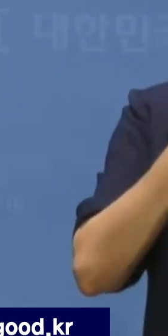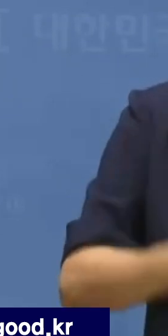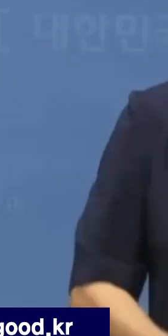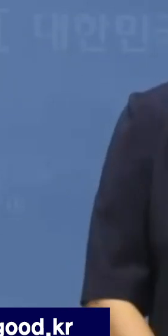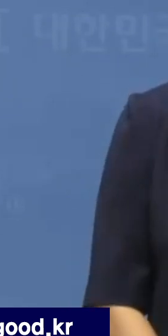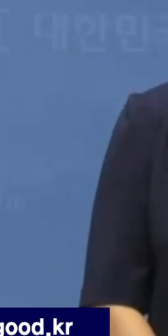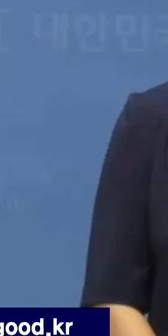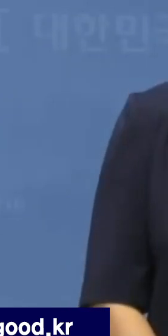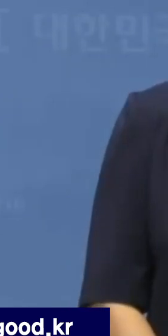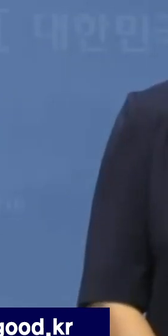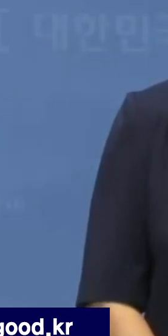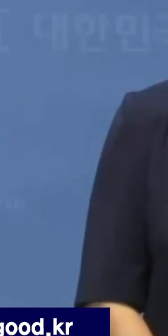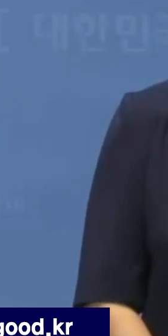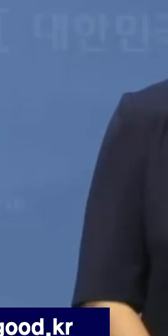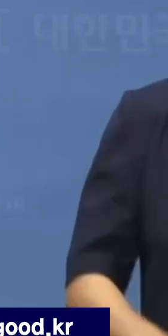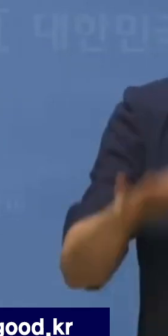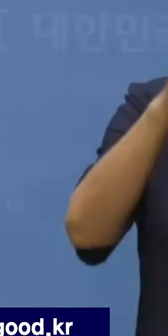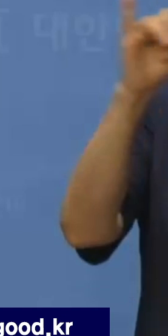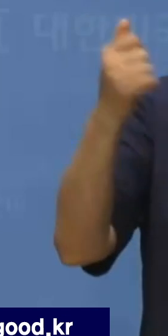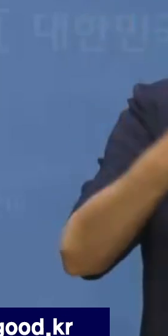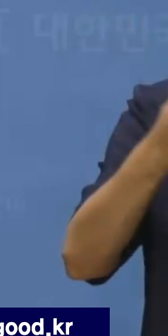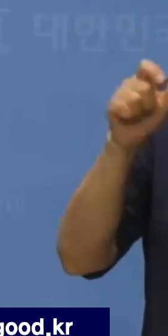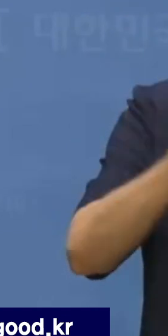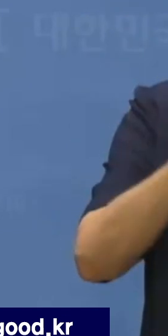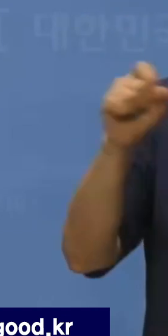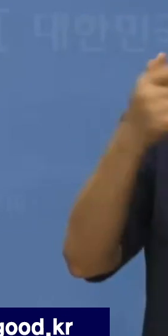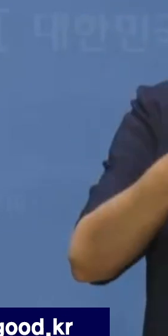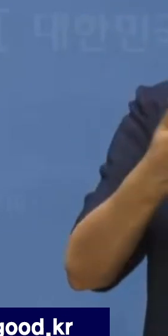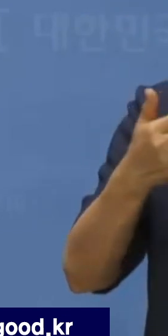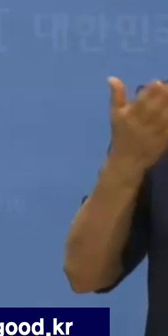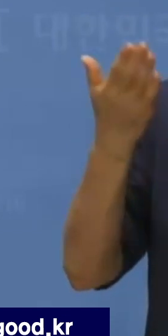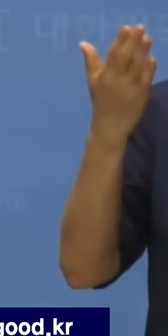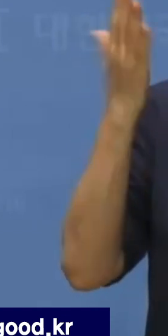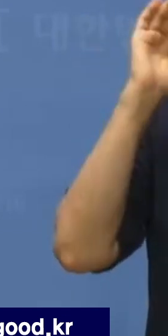않습니까? 이동관 특보는 대통령실